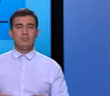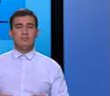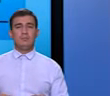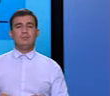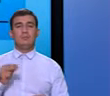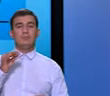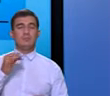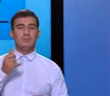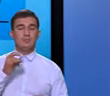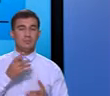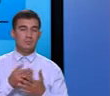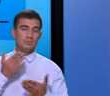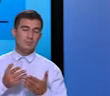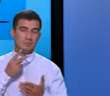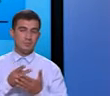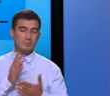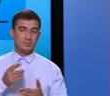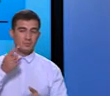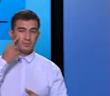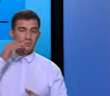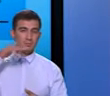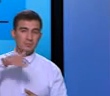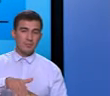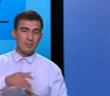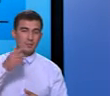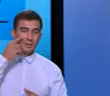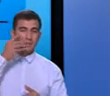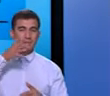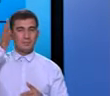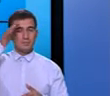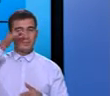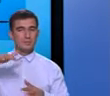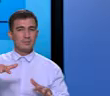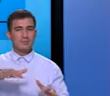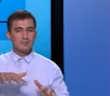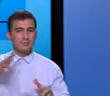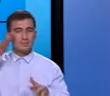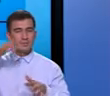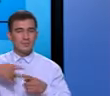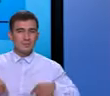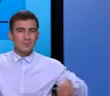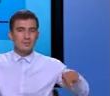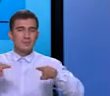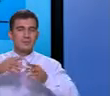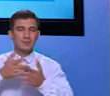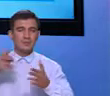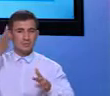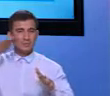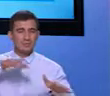Masalan, chig'irda ko'radigan bo'lsak, pastlikda joylashgan, demak, daryo yoki o'sha suvlarni yuqoriga chiqarish